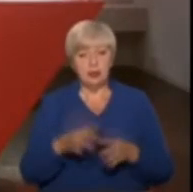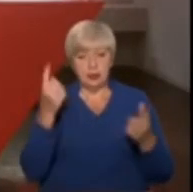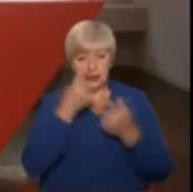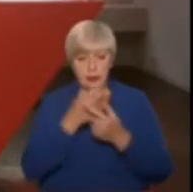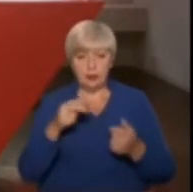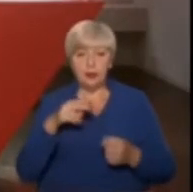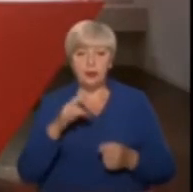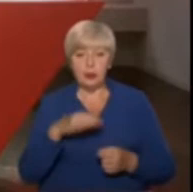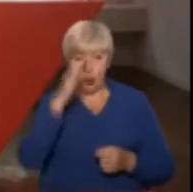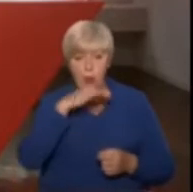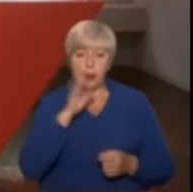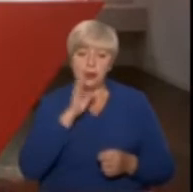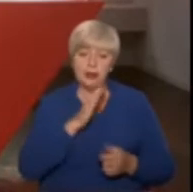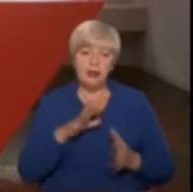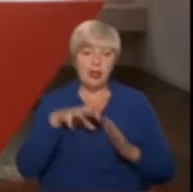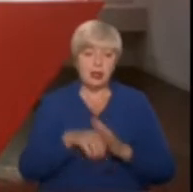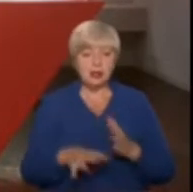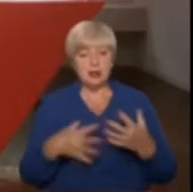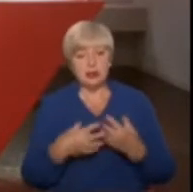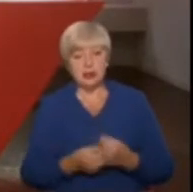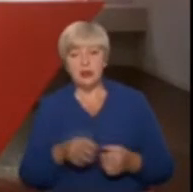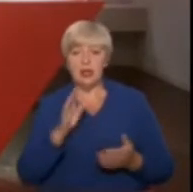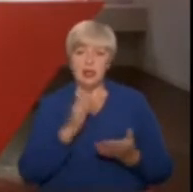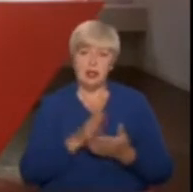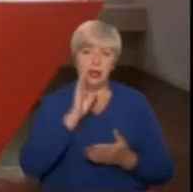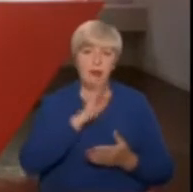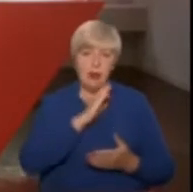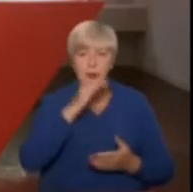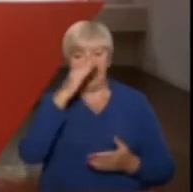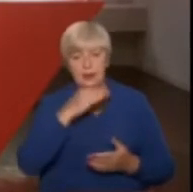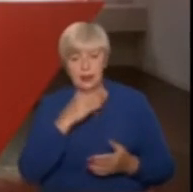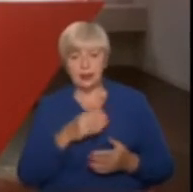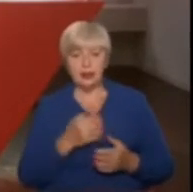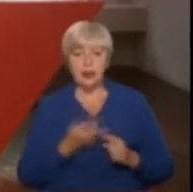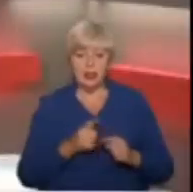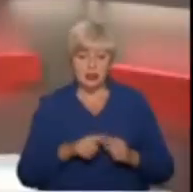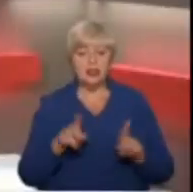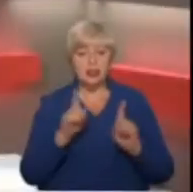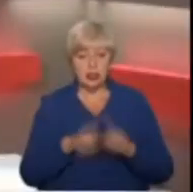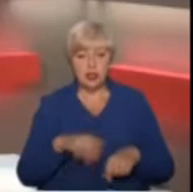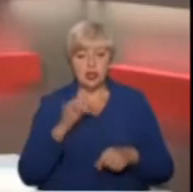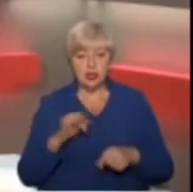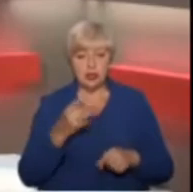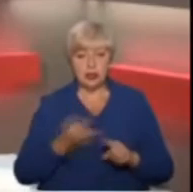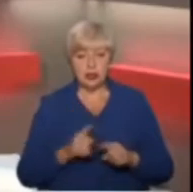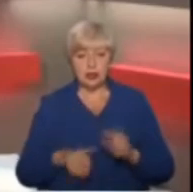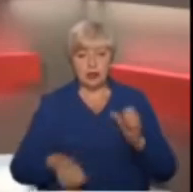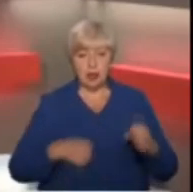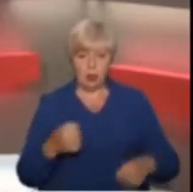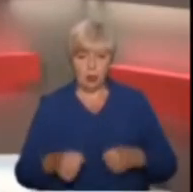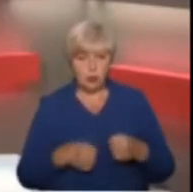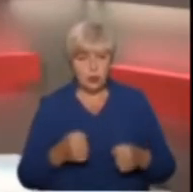про батьків? Склад родини є, чи мама, тата? Це теж цікавить. Це теж цікавить, і це обурення таких у соціальних мережах